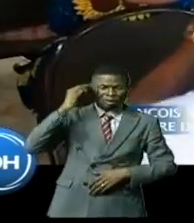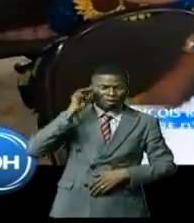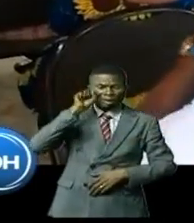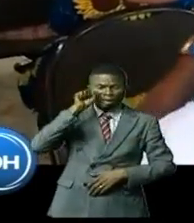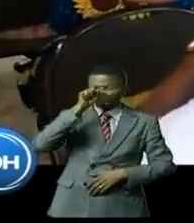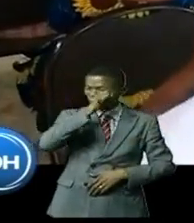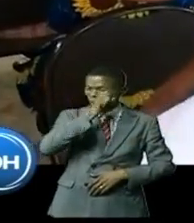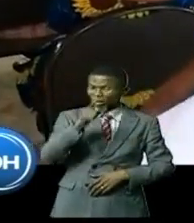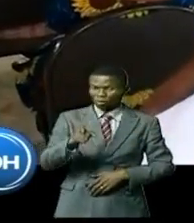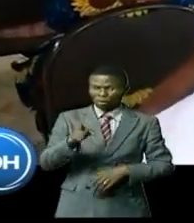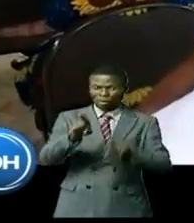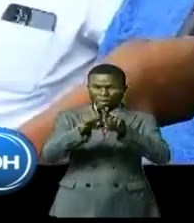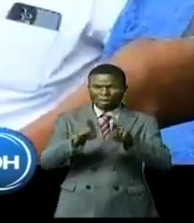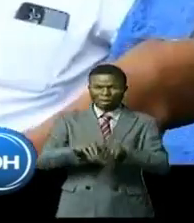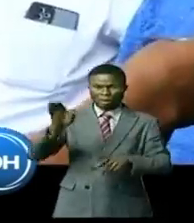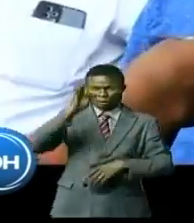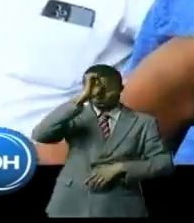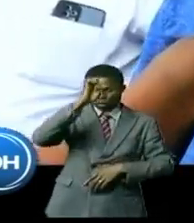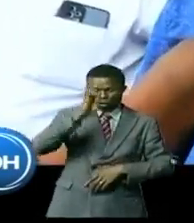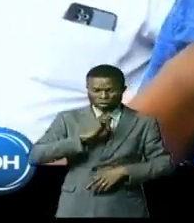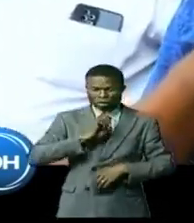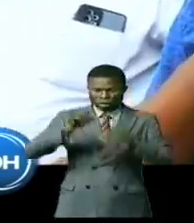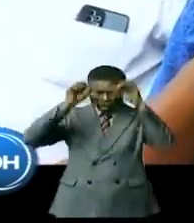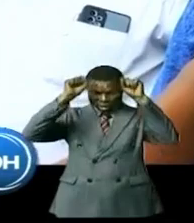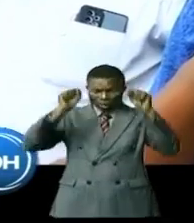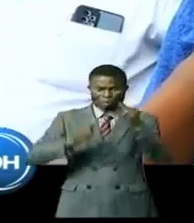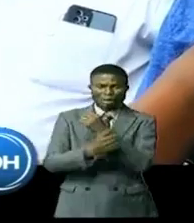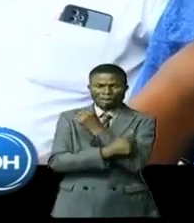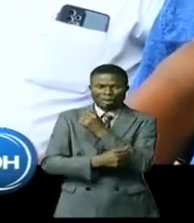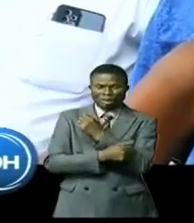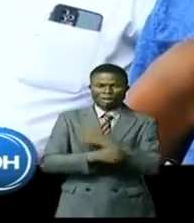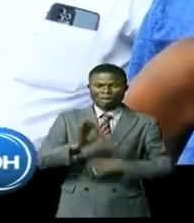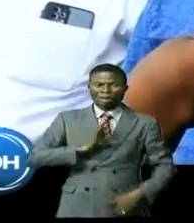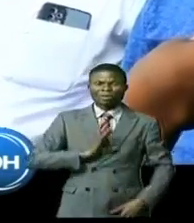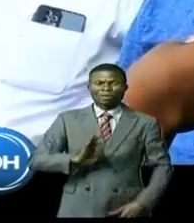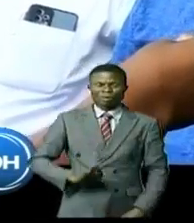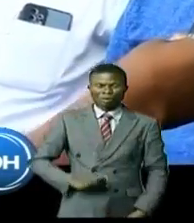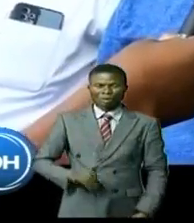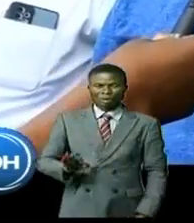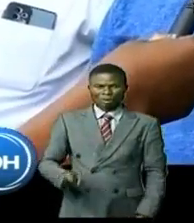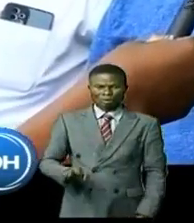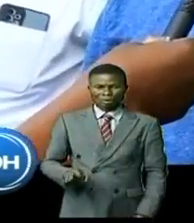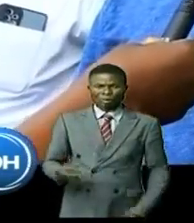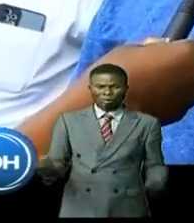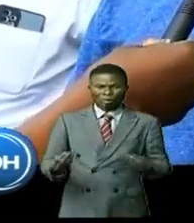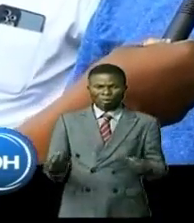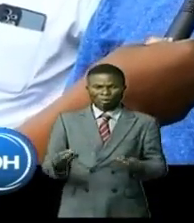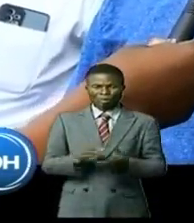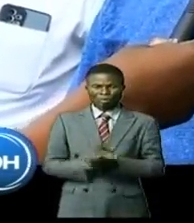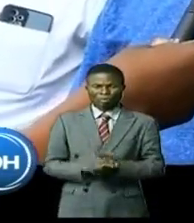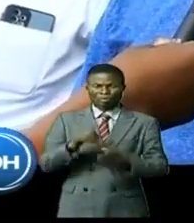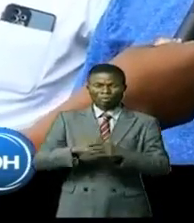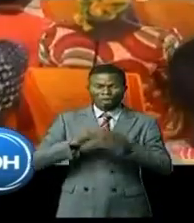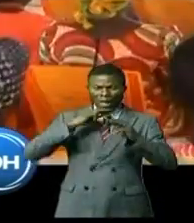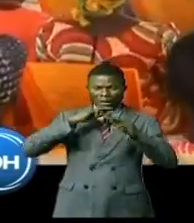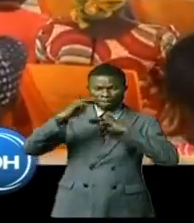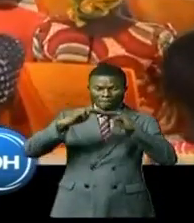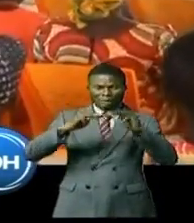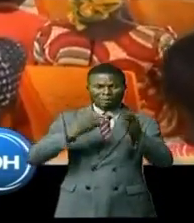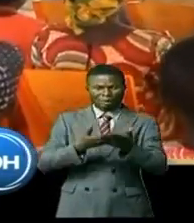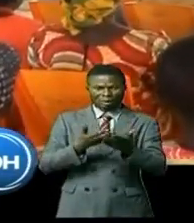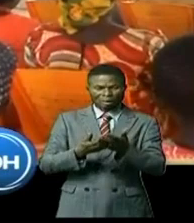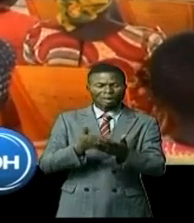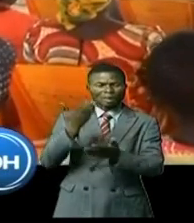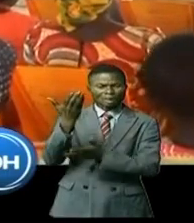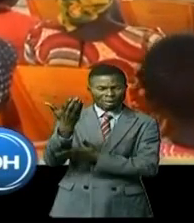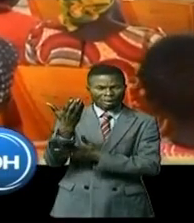Lukonde et de son Excellence Monsieur le Président de la République, chef de l'État, Félix-Antoine Tshisekedi Tshilombo. Dans ce message, il y a un